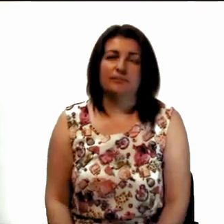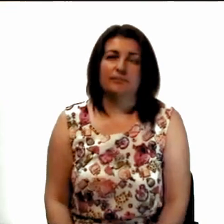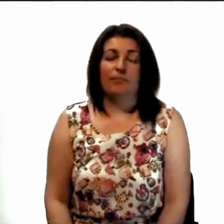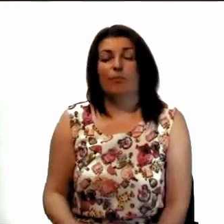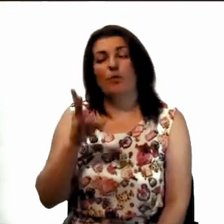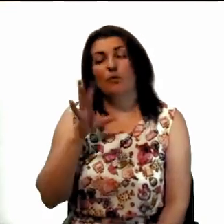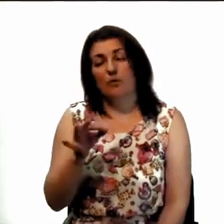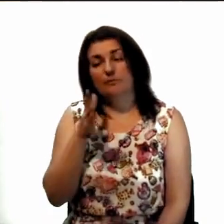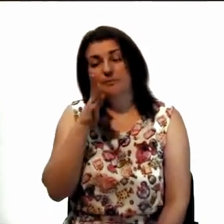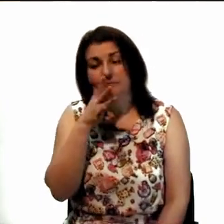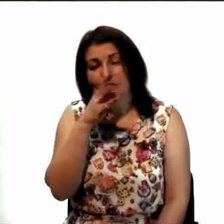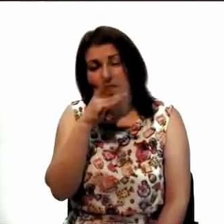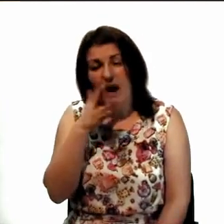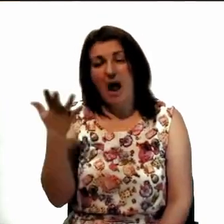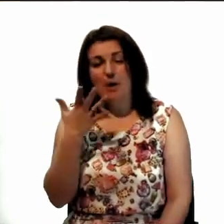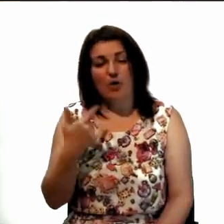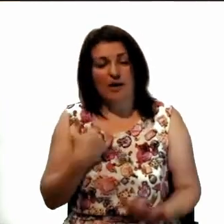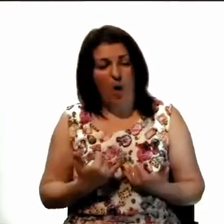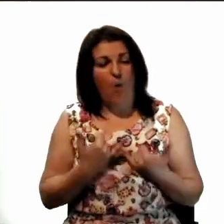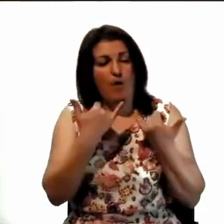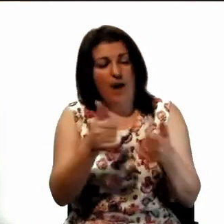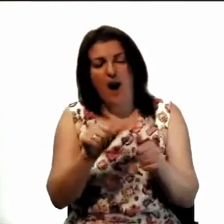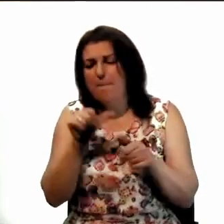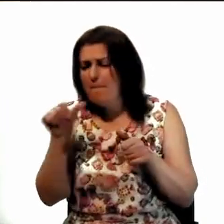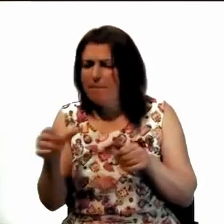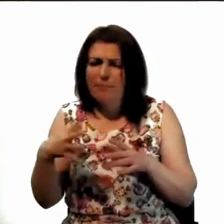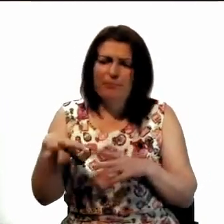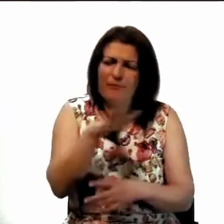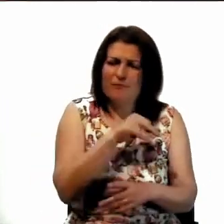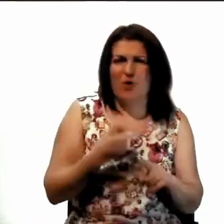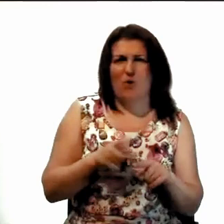Но время, которое я уделяю помимо всех